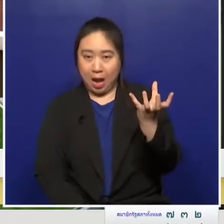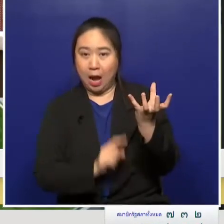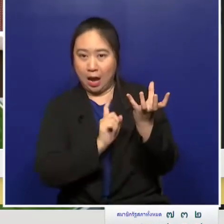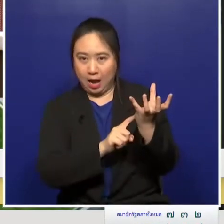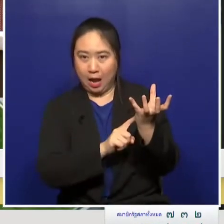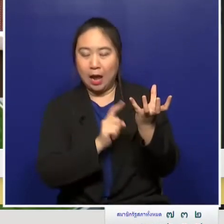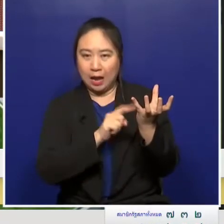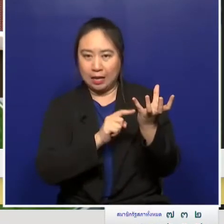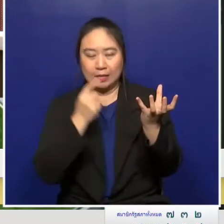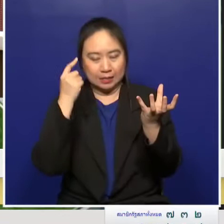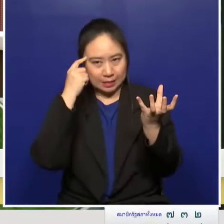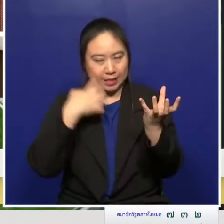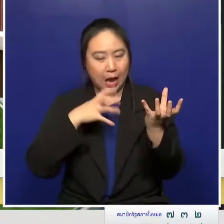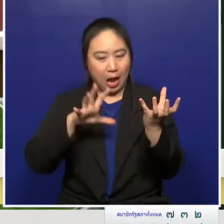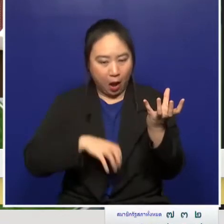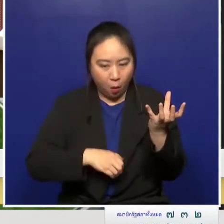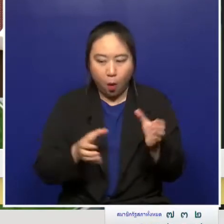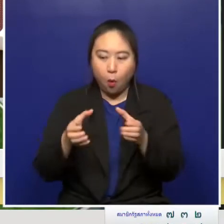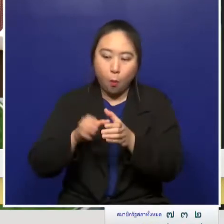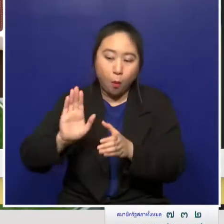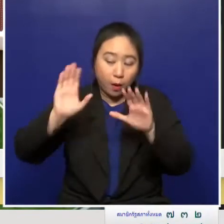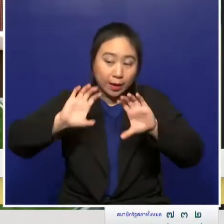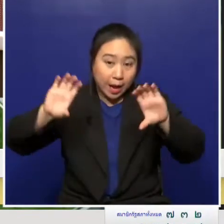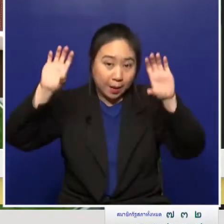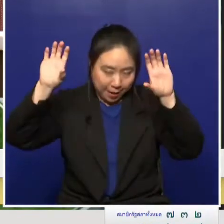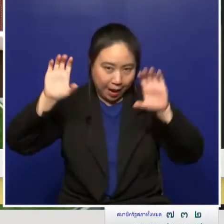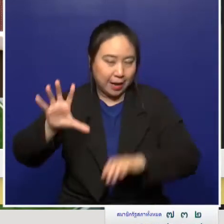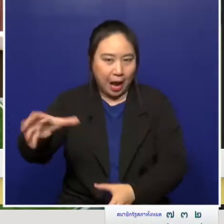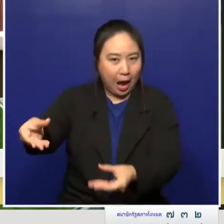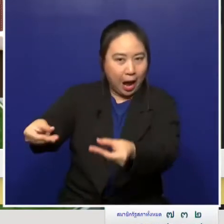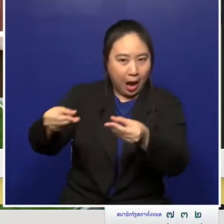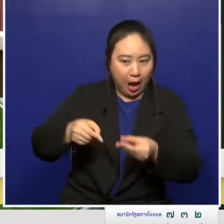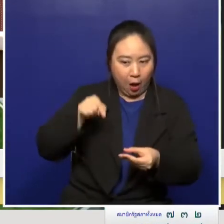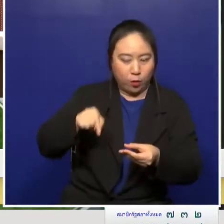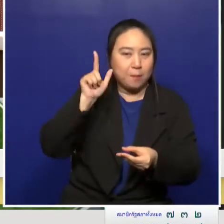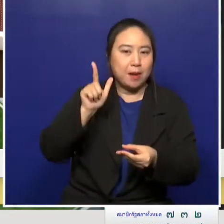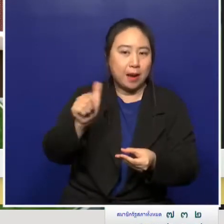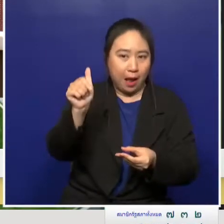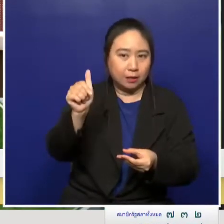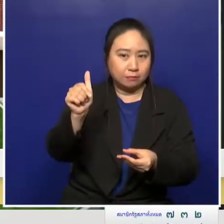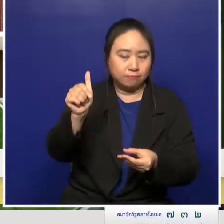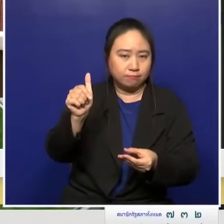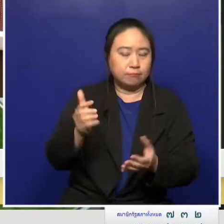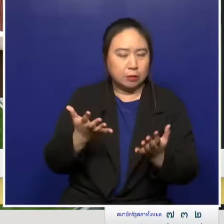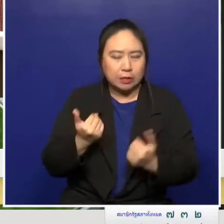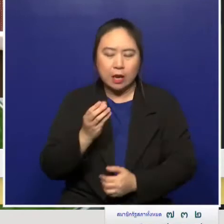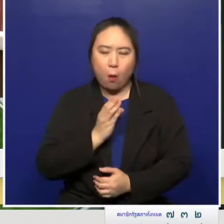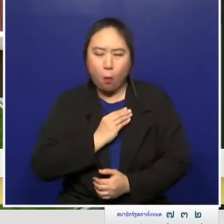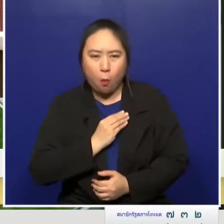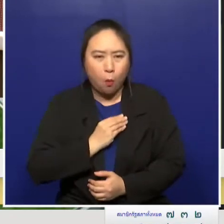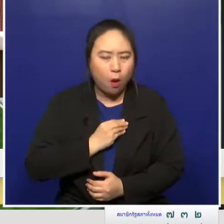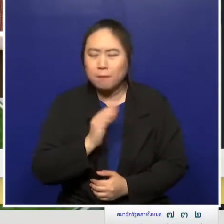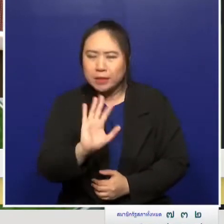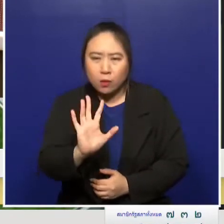ให้นำร่างของพรรคร่วมรัฐบาลเป็นร่างหลักจึงไม่เห็นจะต้องไปหวั่นเกรงอะไรให้มาก